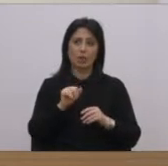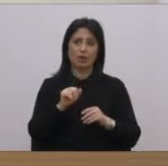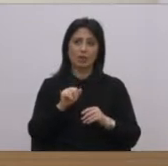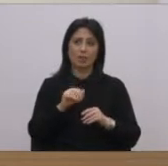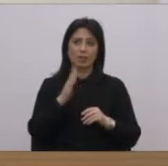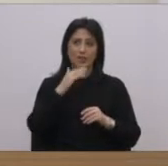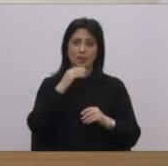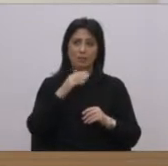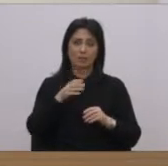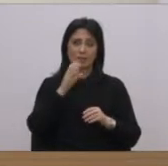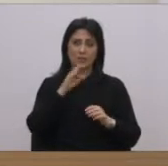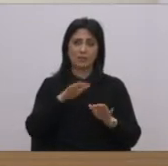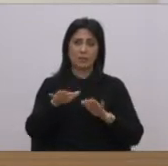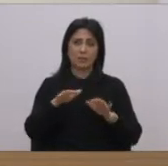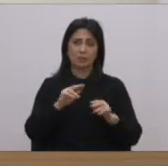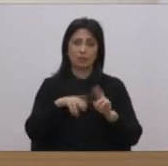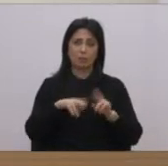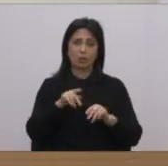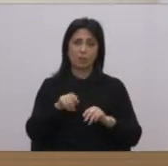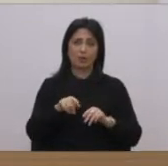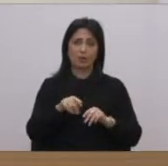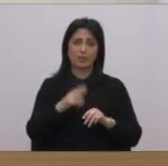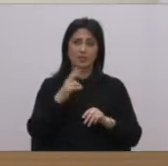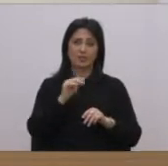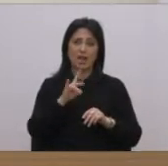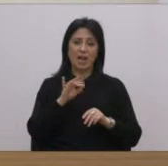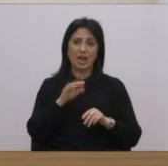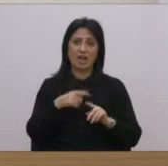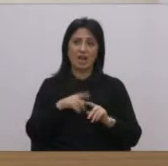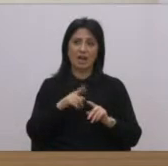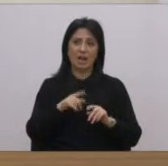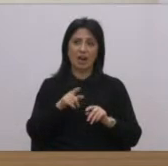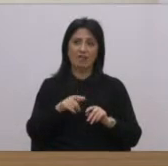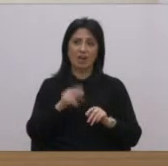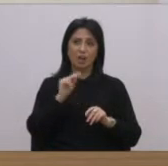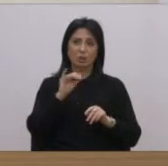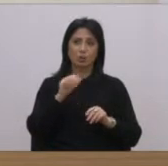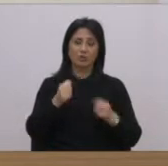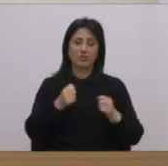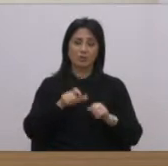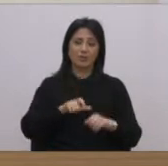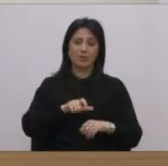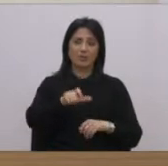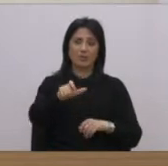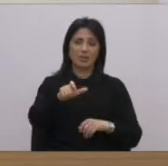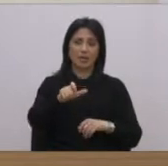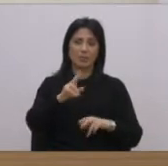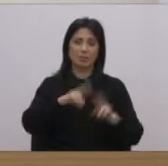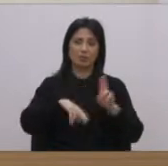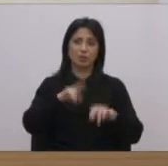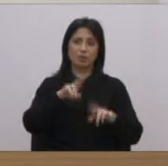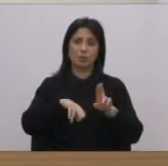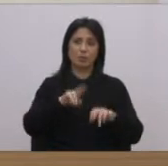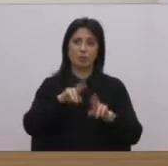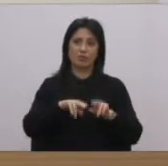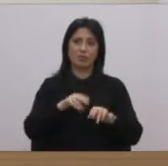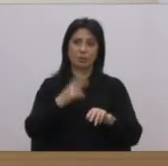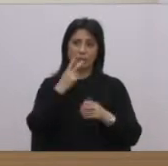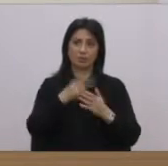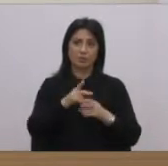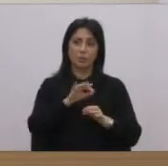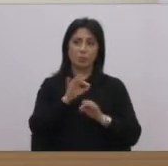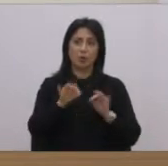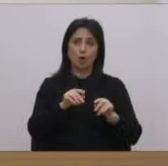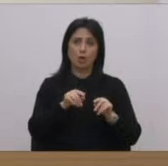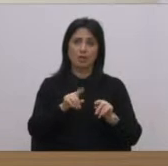s-a smelit la sistemul și nebloba, Tată alcași au rolul bumbatit, ci utilizați sa sa automobilul. Gzișe nebluba, tam imagine ro, am proiecte